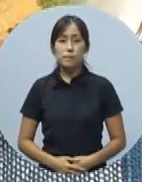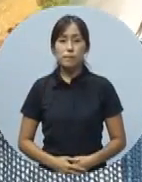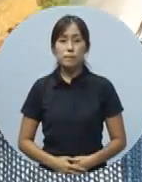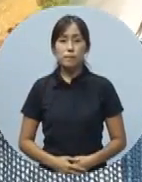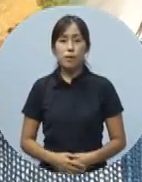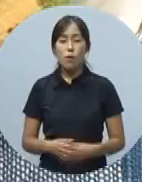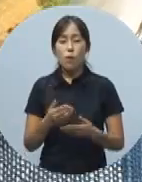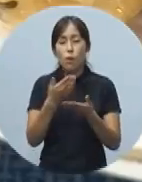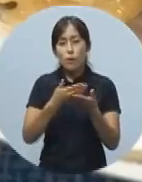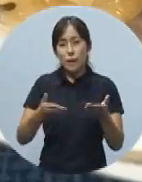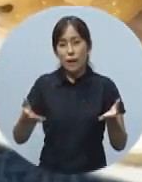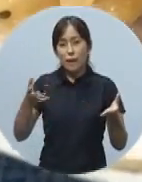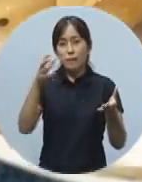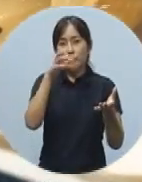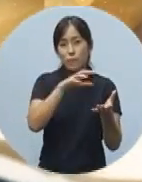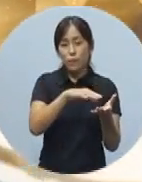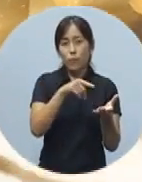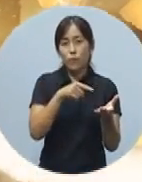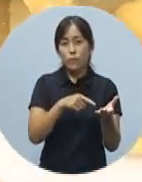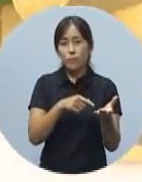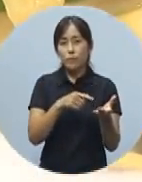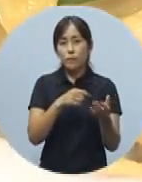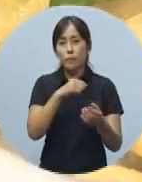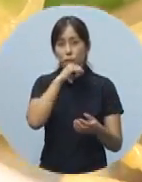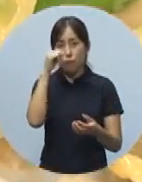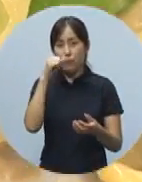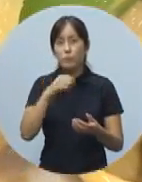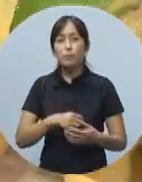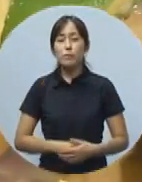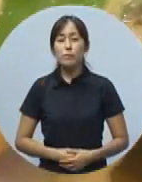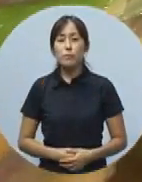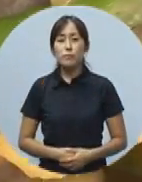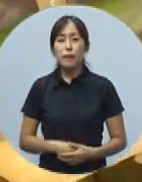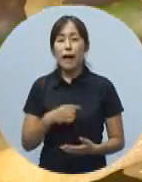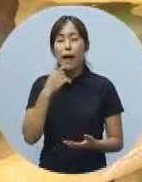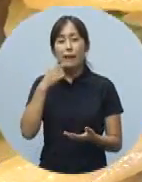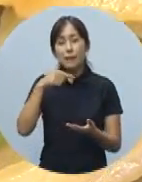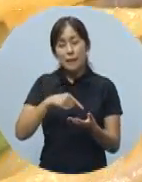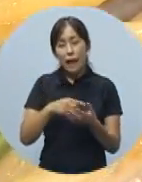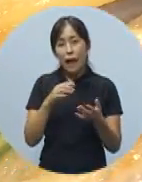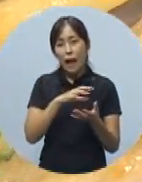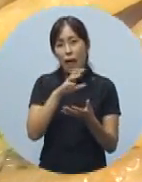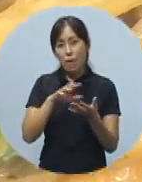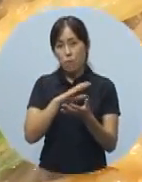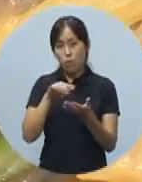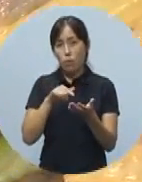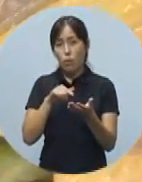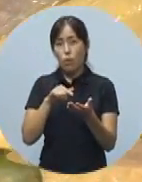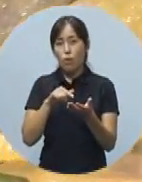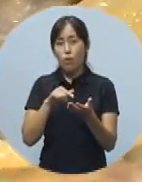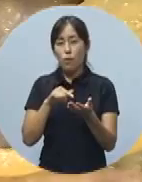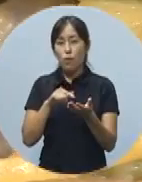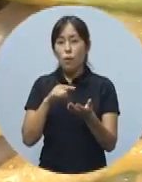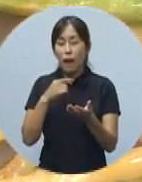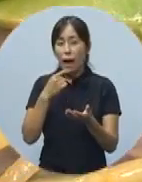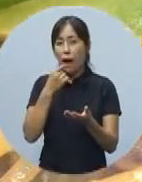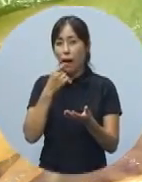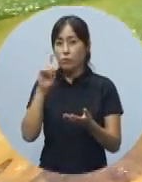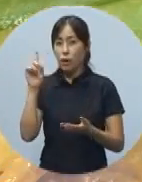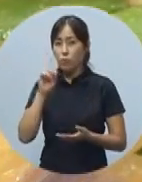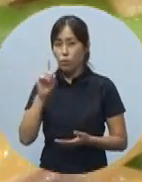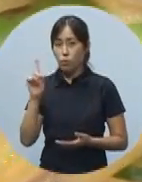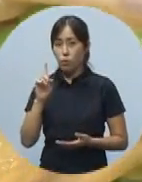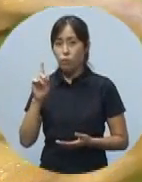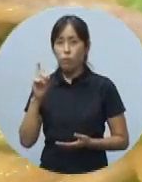お皿に盛り付ければ完成です。とっても簡単な和え物でしたが、さてそのお味はいかがです